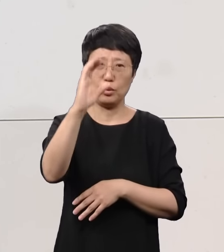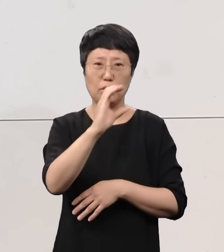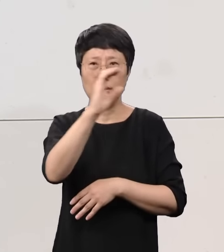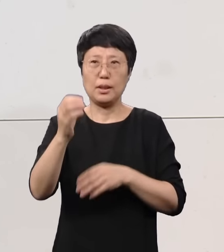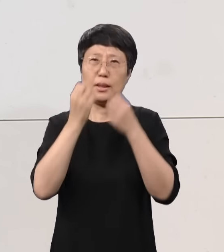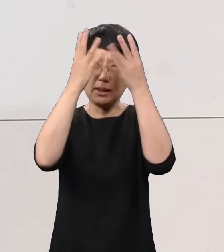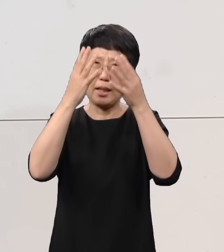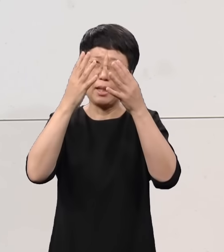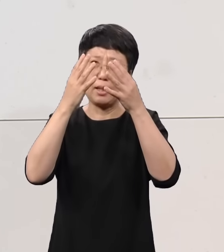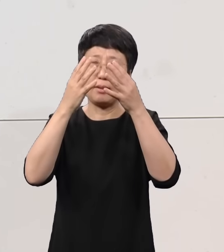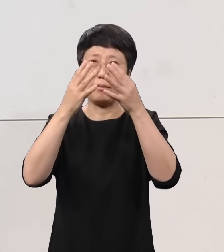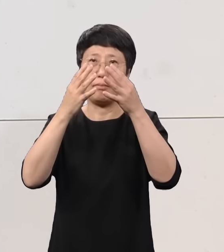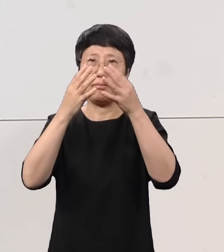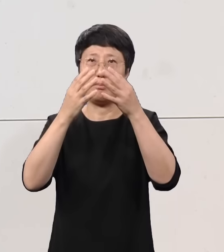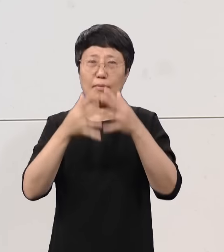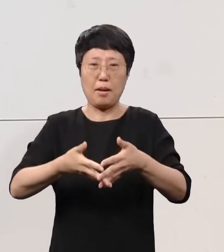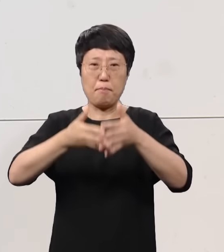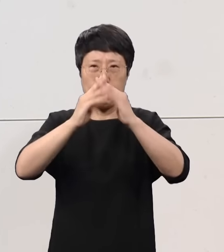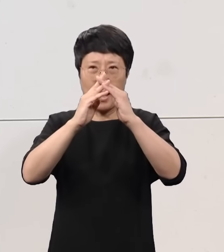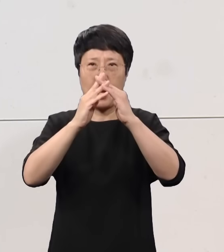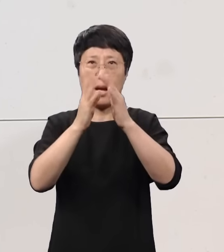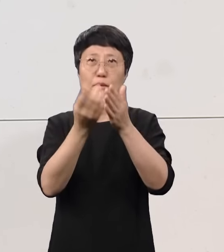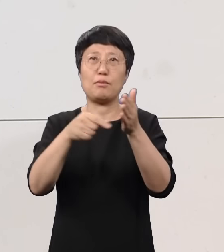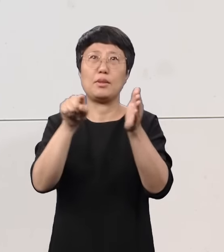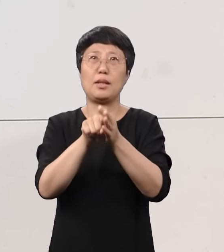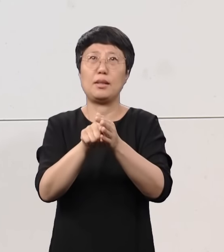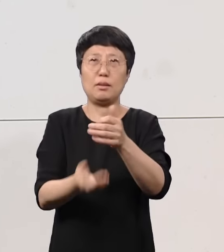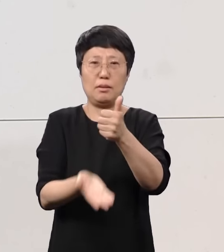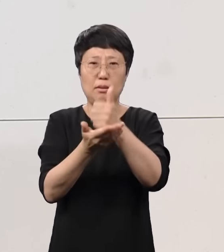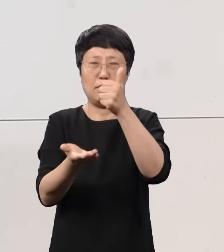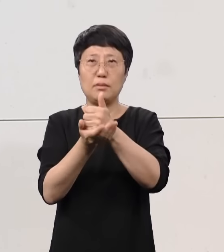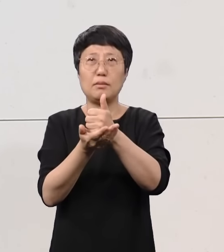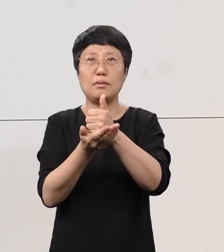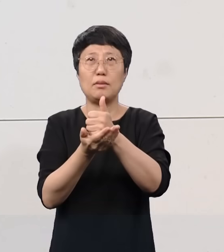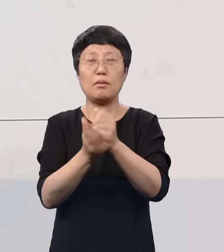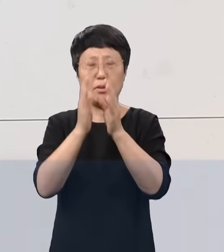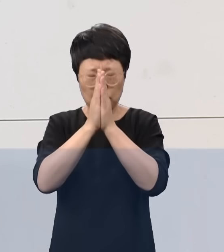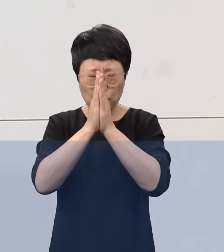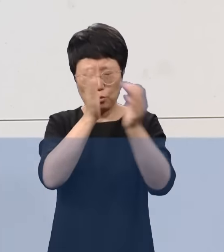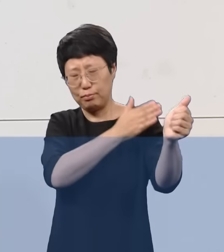함께 기도해 주시고 격려해 주시길 바랍니다 아멘